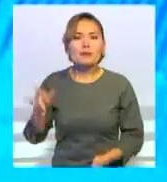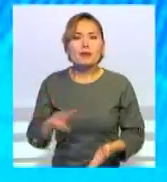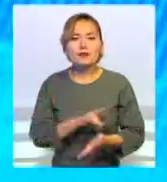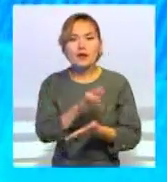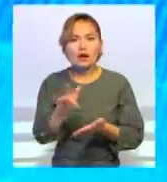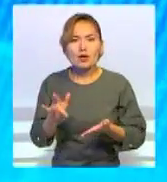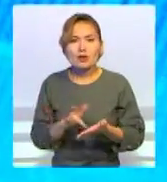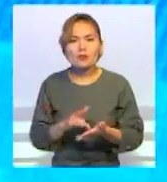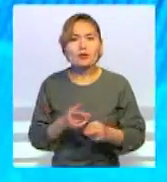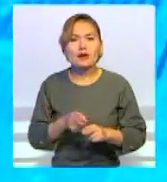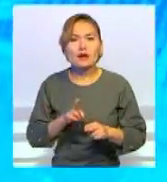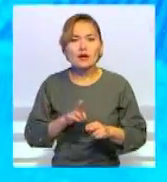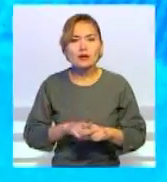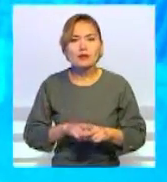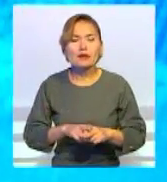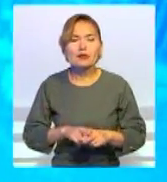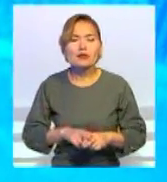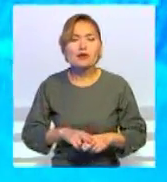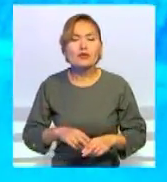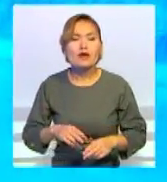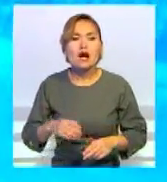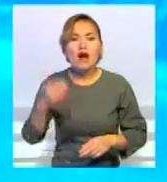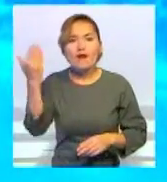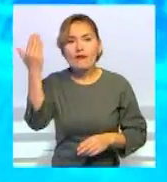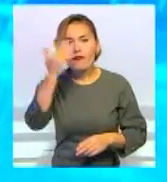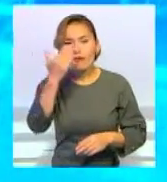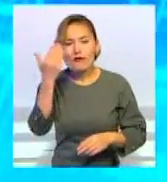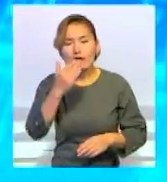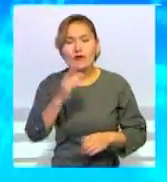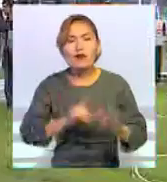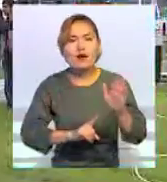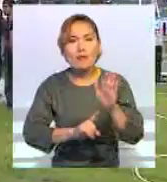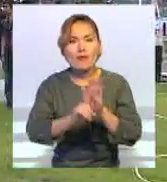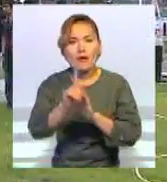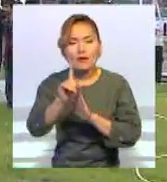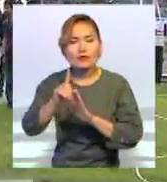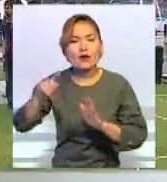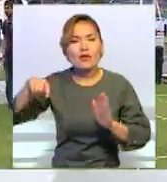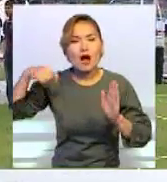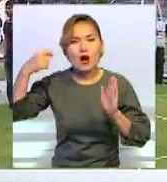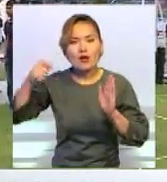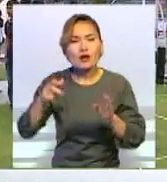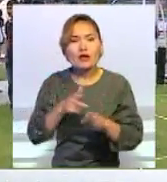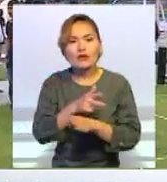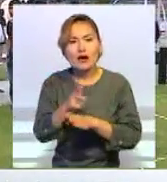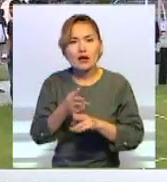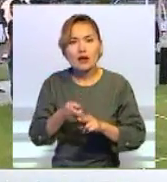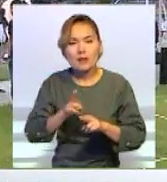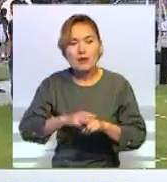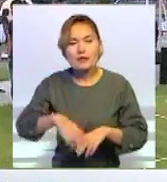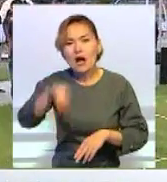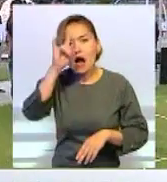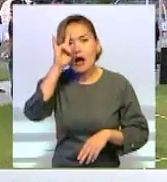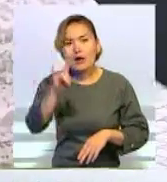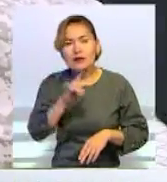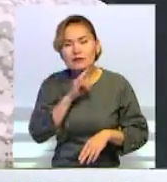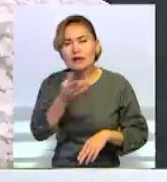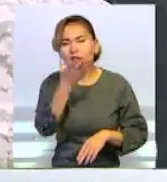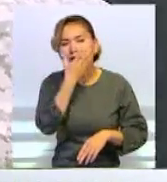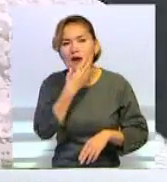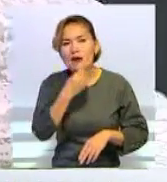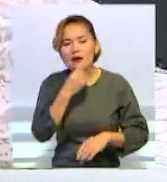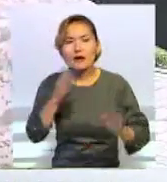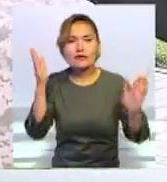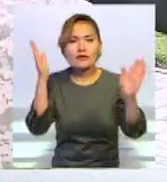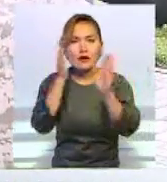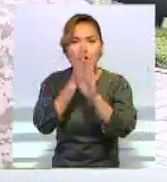Алматы облысында «Welcome to Jetsu» фильмінің түсірілімі басталды. Жерлестеріміздің туған елге және ондағы көрікті мекендерге деген